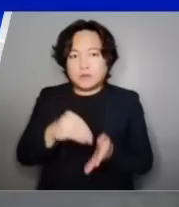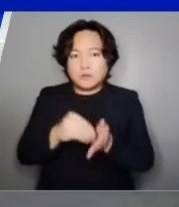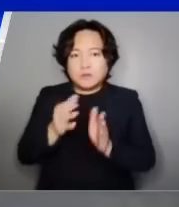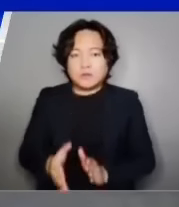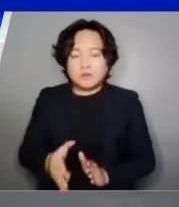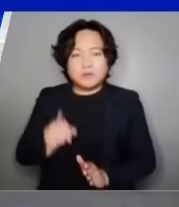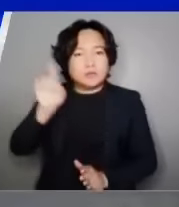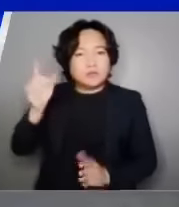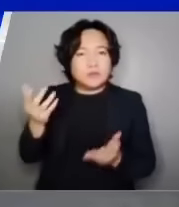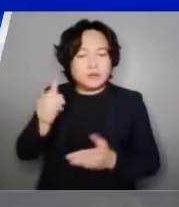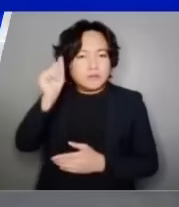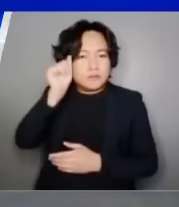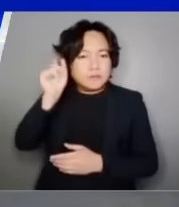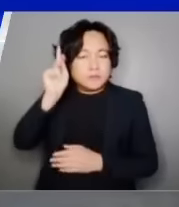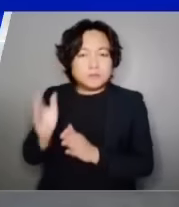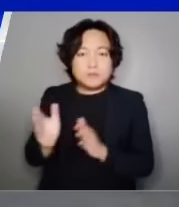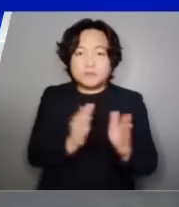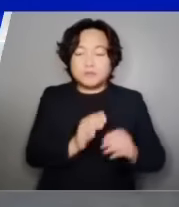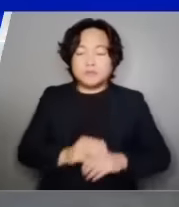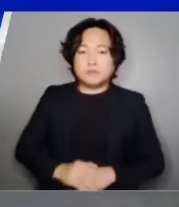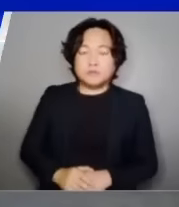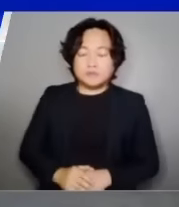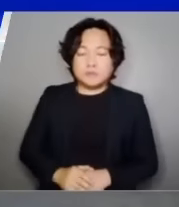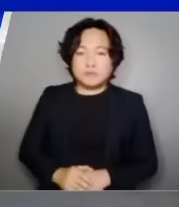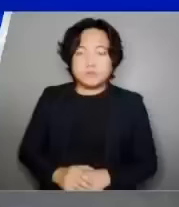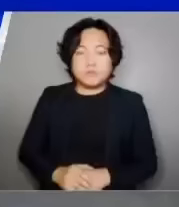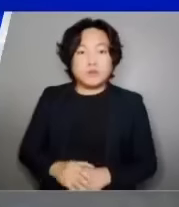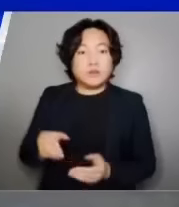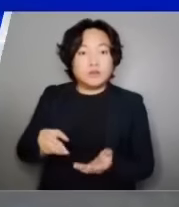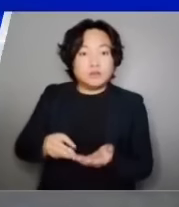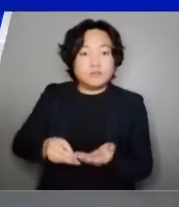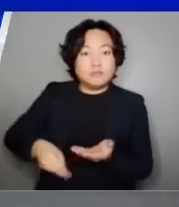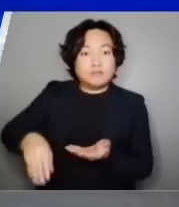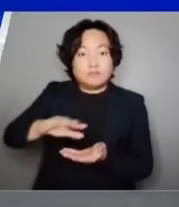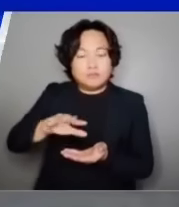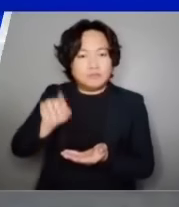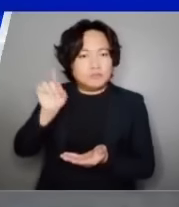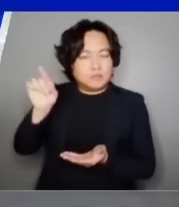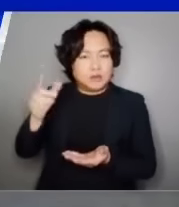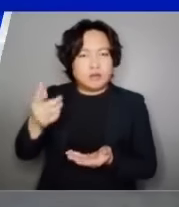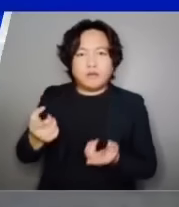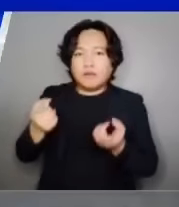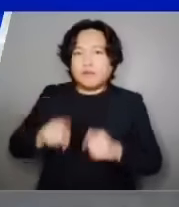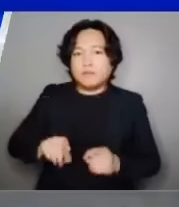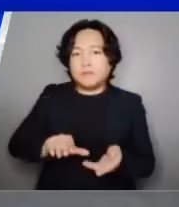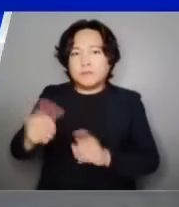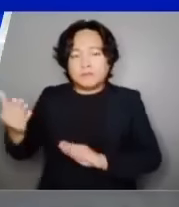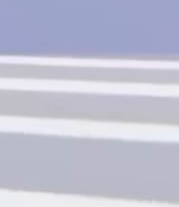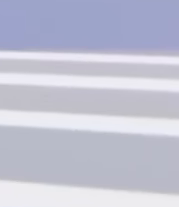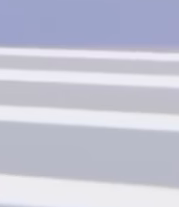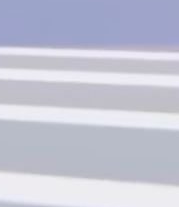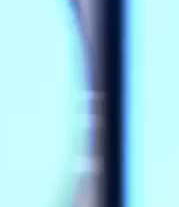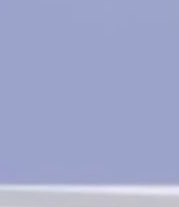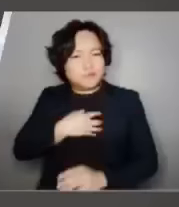ang babaeng tinamaan ng bala sa gitna ng operasyon ng mga pulis. Saksi si Kent Abrigana ng GMA Regional TV.